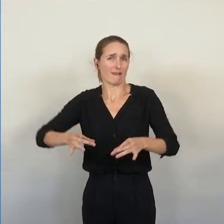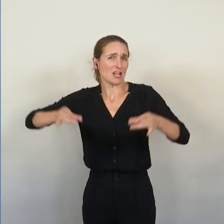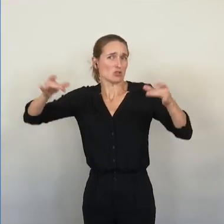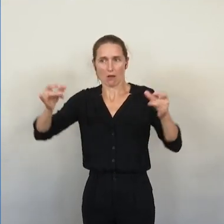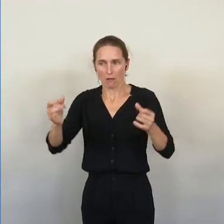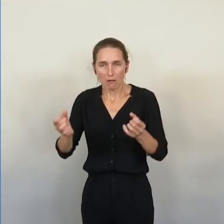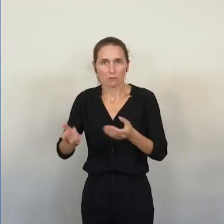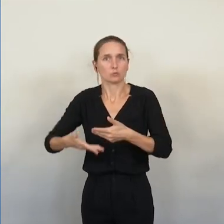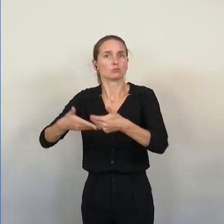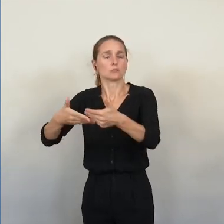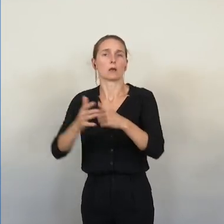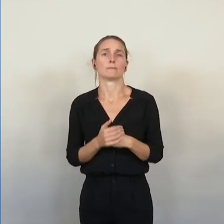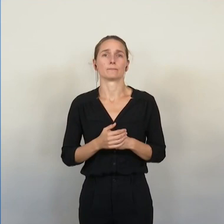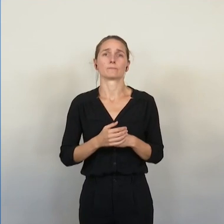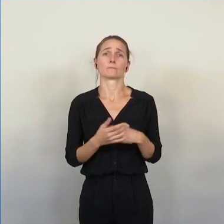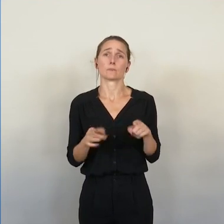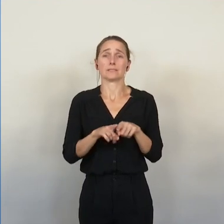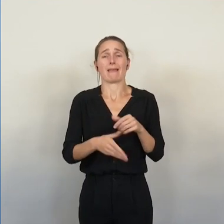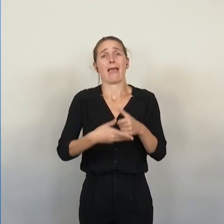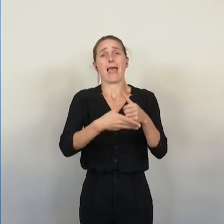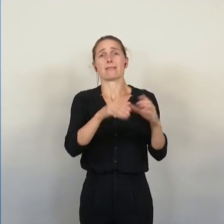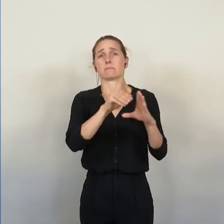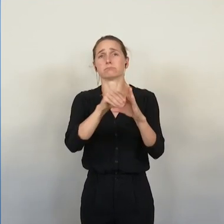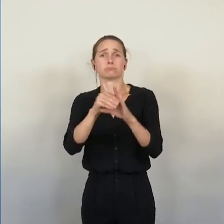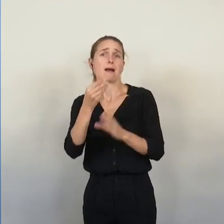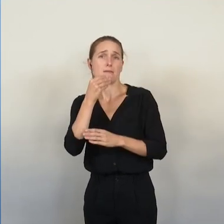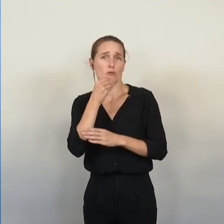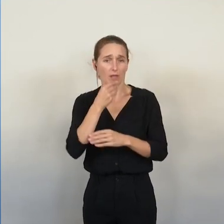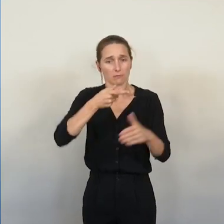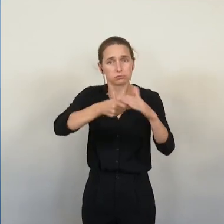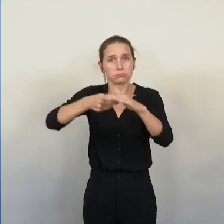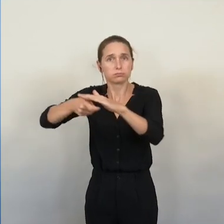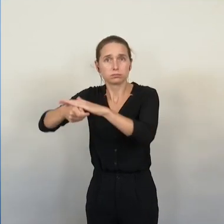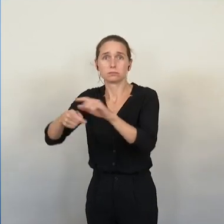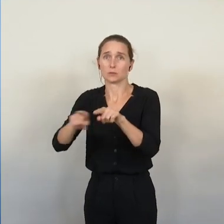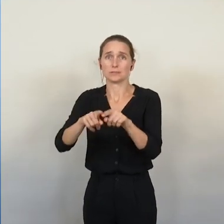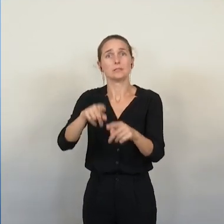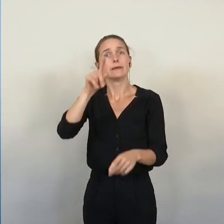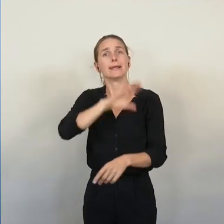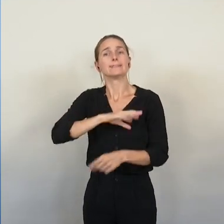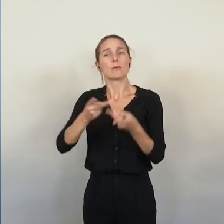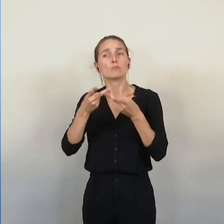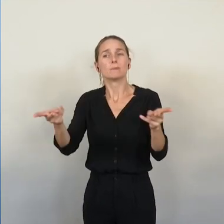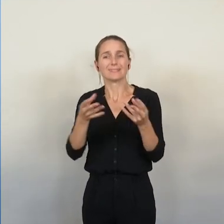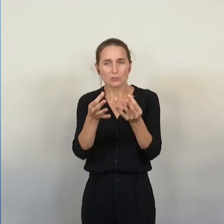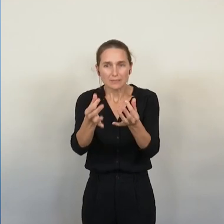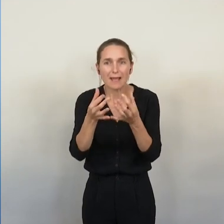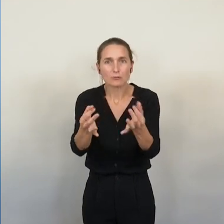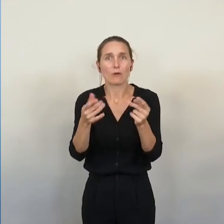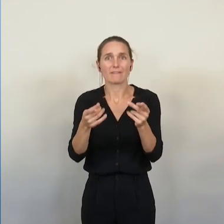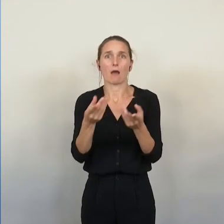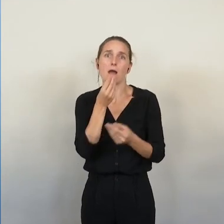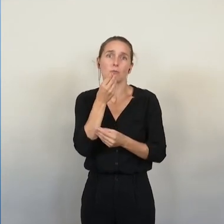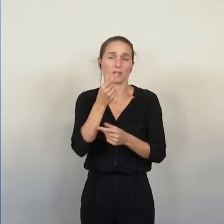le lien de la ville avec l'aide alimentaire et sensibiliser le grand public aux enjeux de l'alimentation durable et donner les clés partager les clés